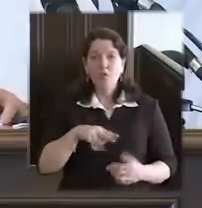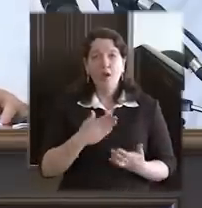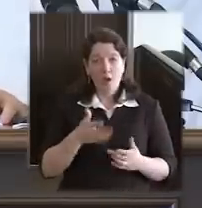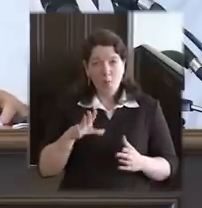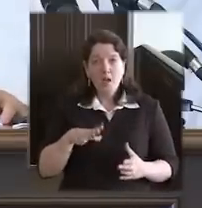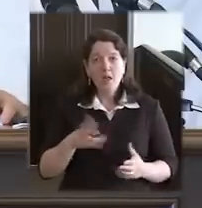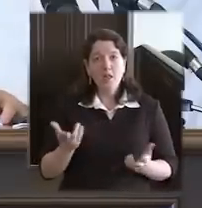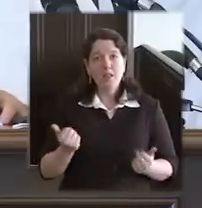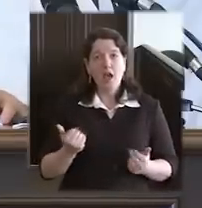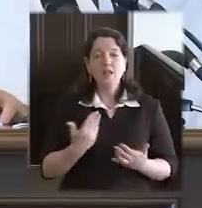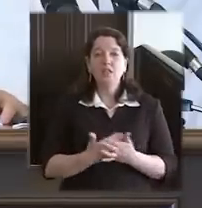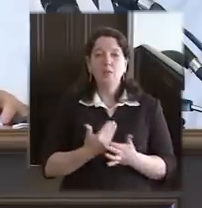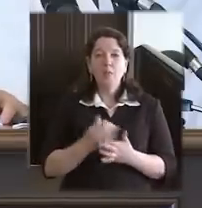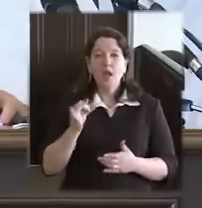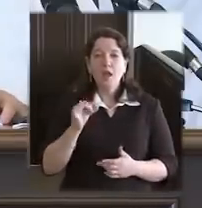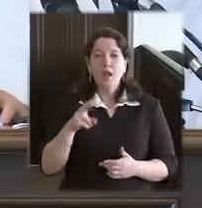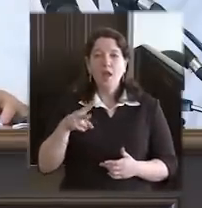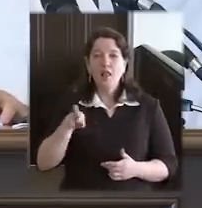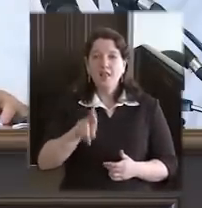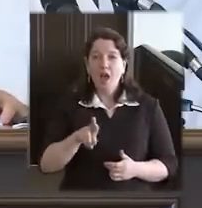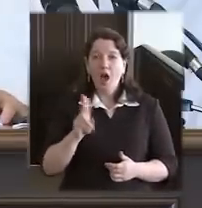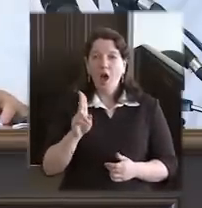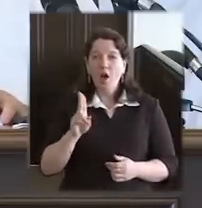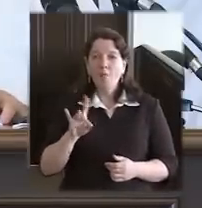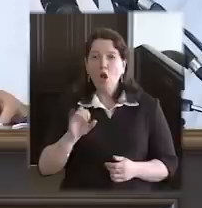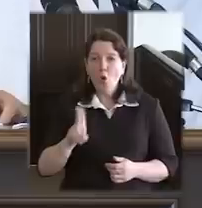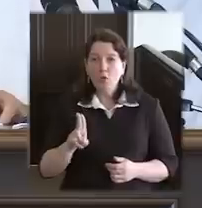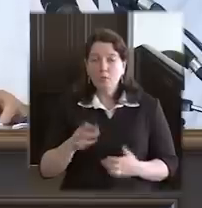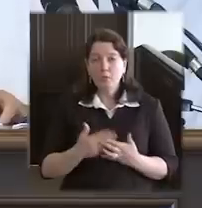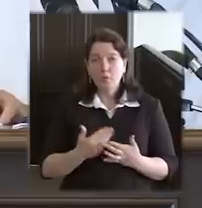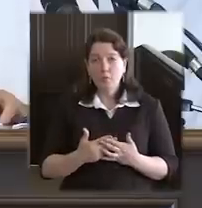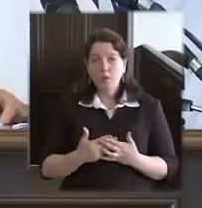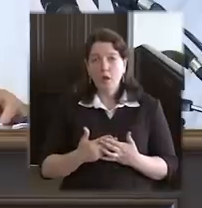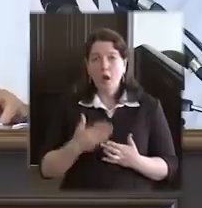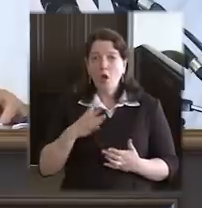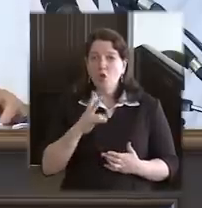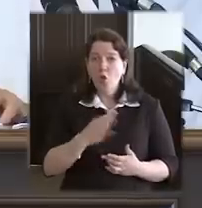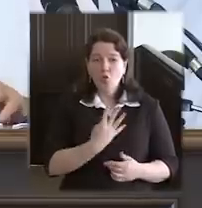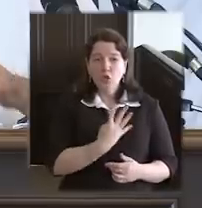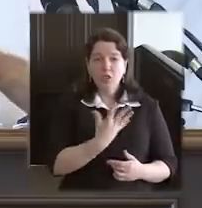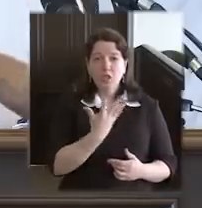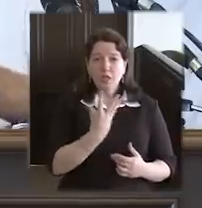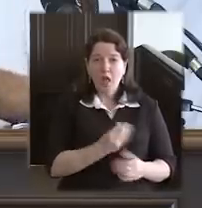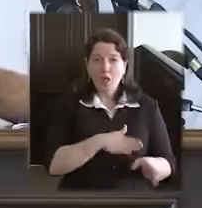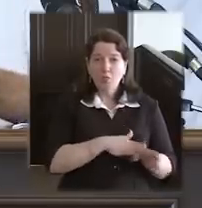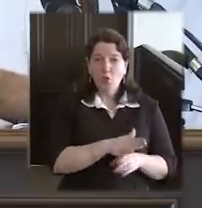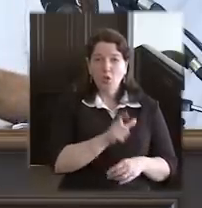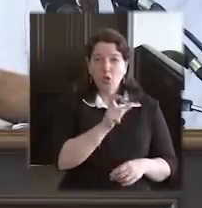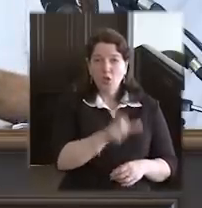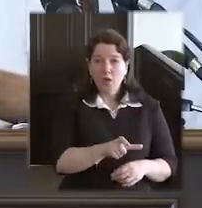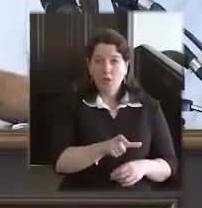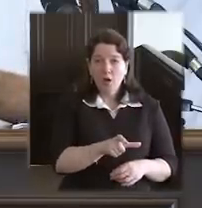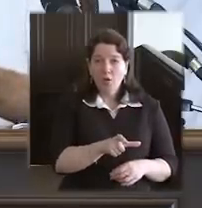например. Но четверодневного, о котором родная сестра сказала: «Господи, так он уже